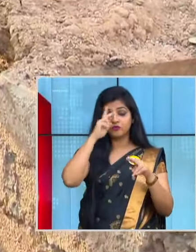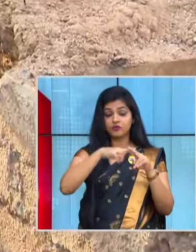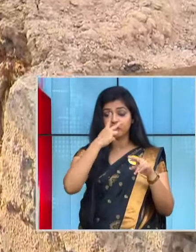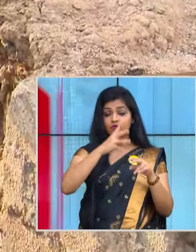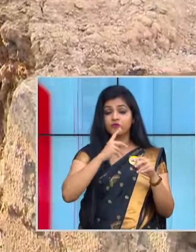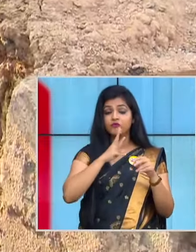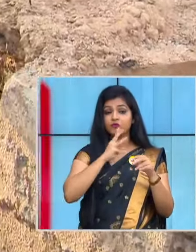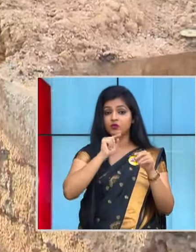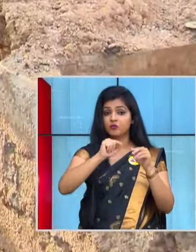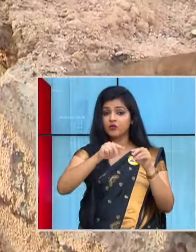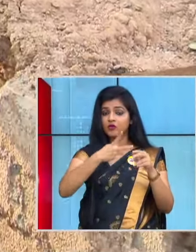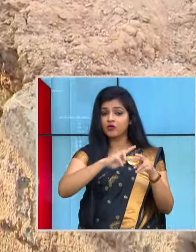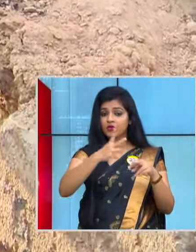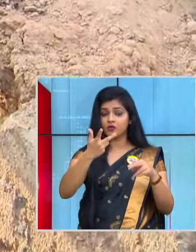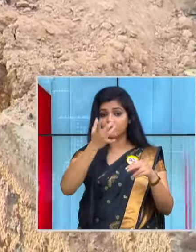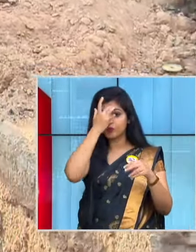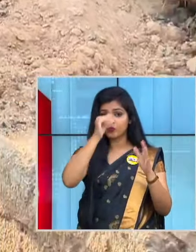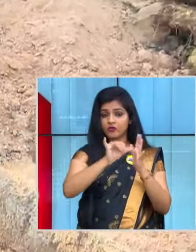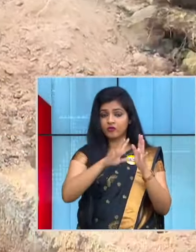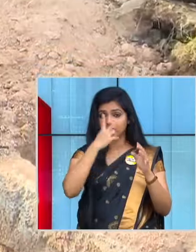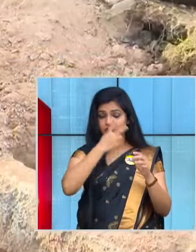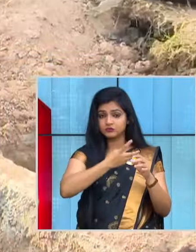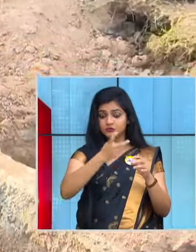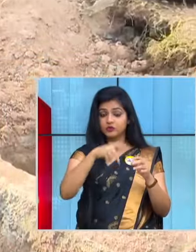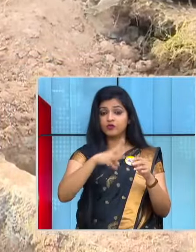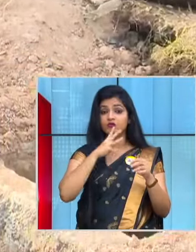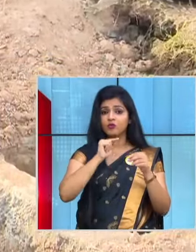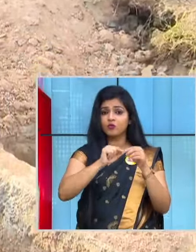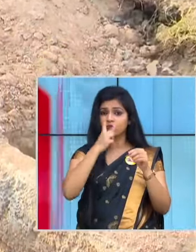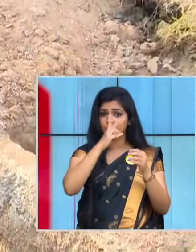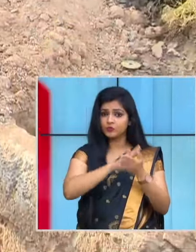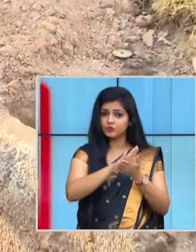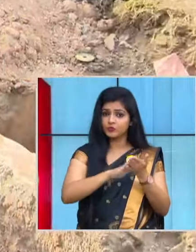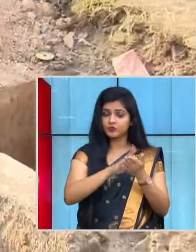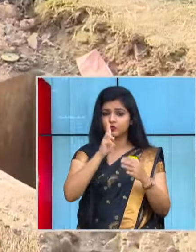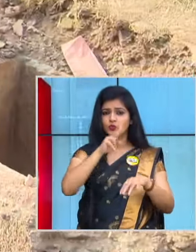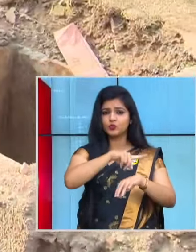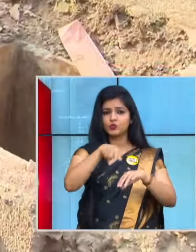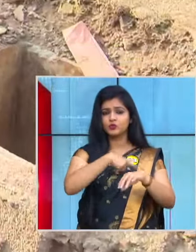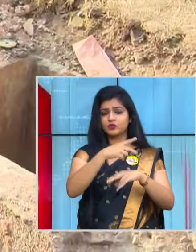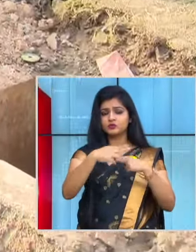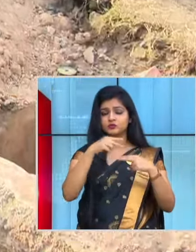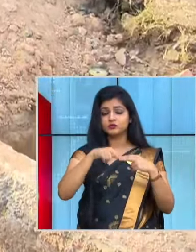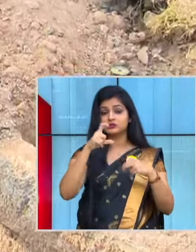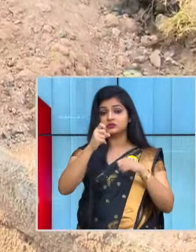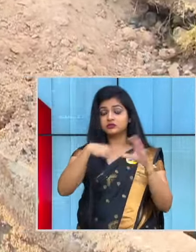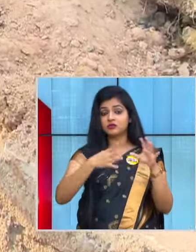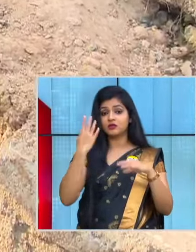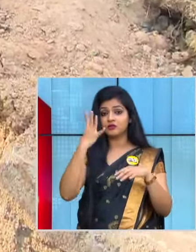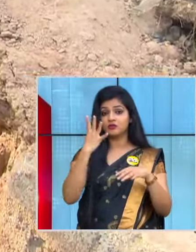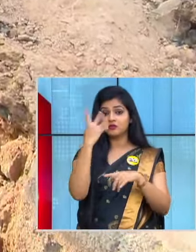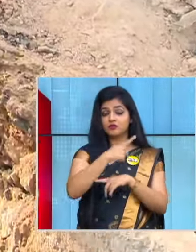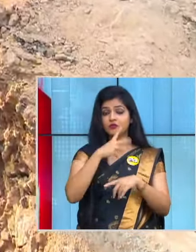ലീക്കേജ് ഉണ്ടാകുമോ എന്നുള്ള പരിശോധന കൂടിയാണ് ഇവിടെ നടത്തേണ്ടതുള്ളത്. ലീക്കേജ് ഒന്നും ഇല്ലെങ്കിൽ ഇന്ന് ഒരു 2 മണിക്കൂറിനുള്ളിൽ തന്നെ ഈ നഗരത്തിൽ കഴിഞ്ഞ